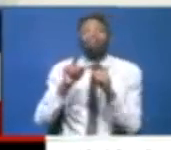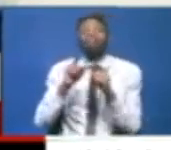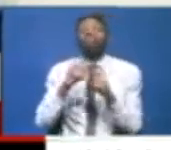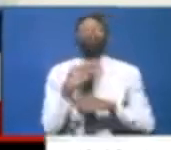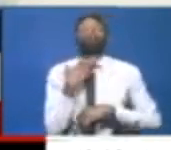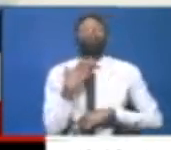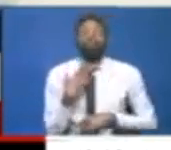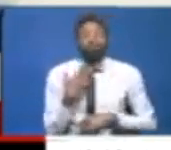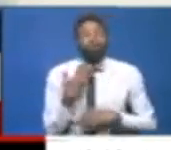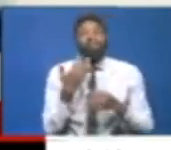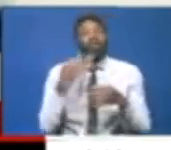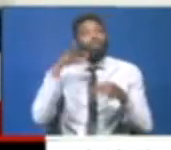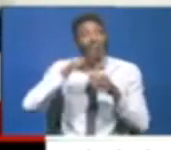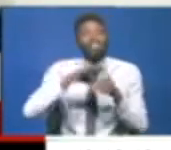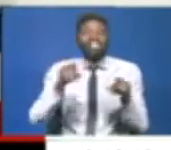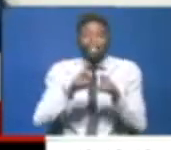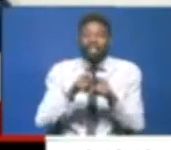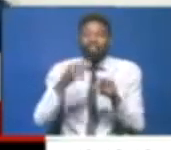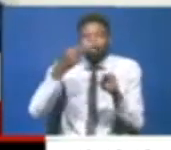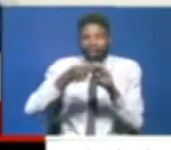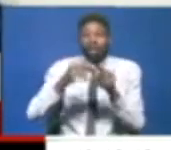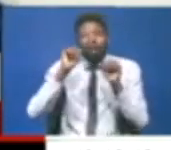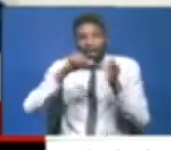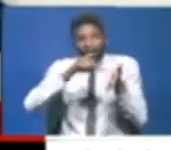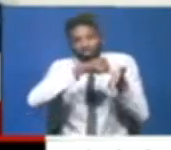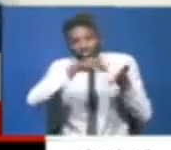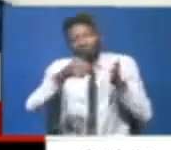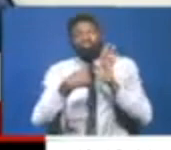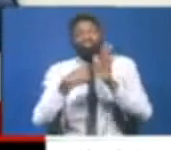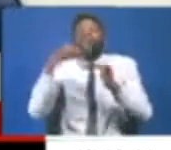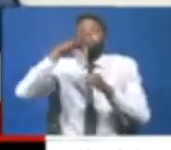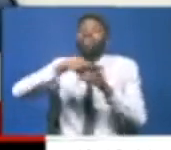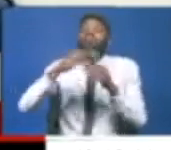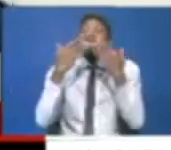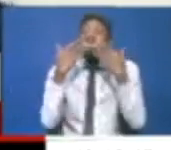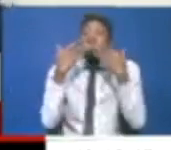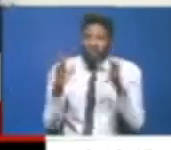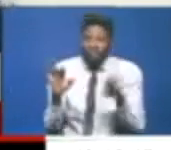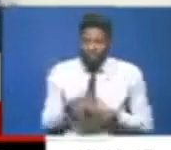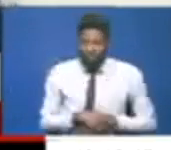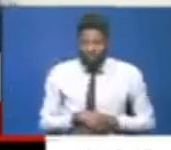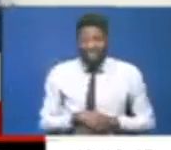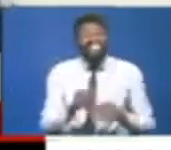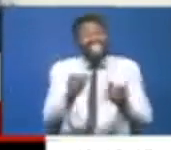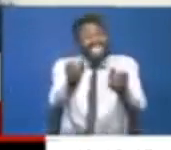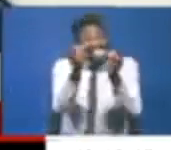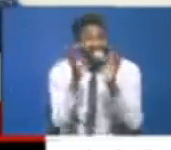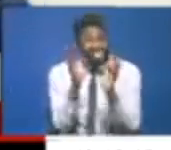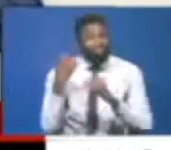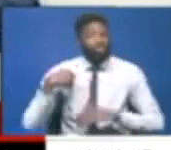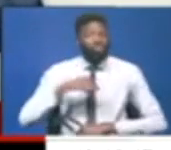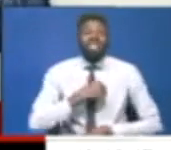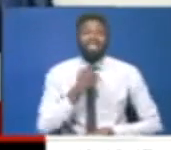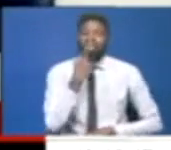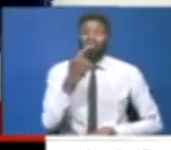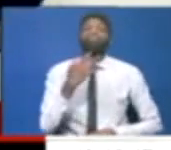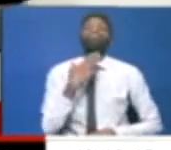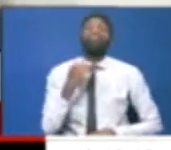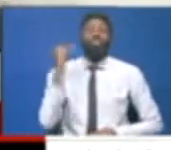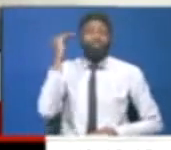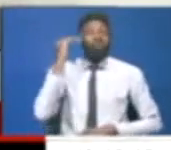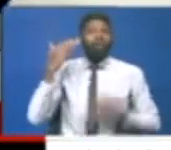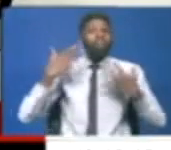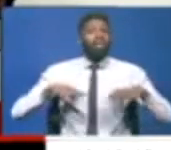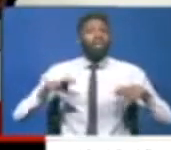linawekwa mstari pale kuonyesha kwamba ashapiga kura. Hivi basi tunaposema tunataka kujua idadi ya watu waliotokezea